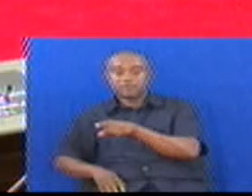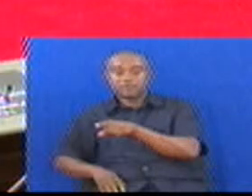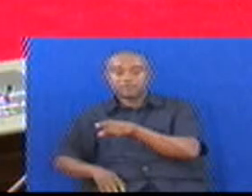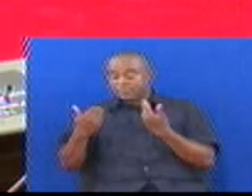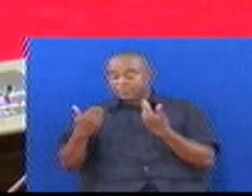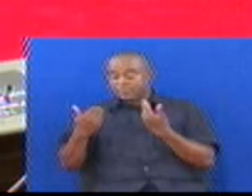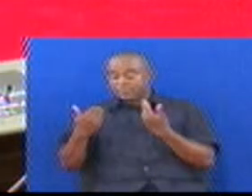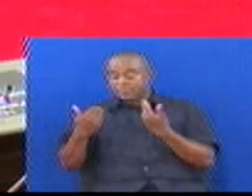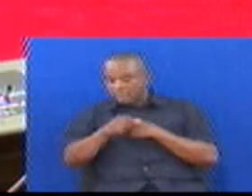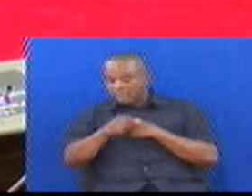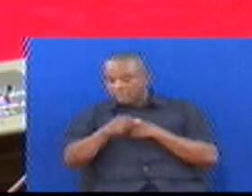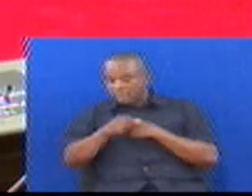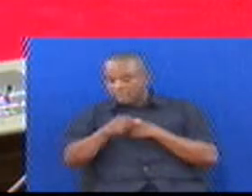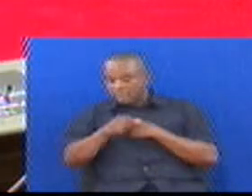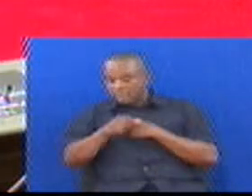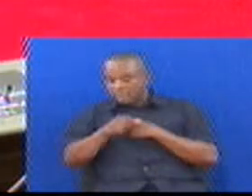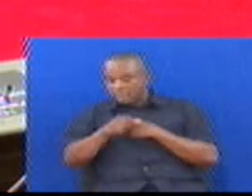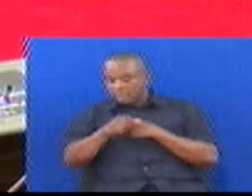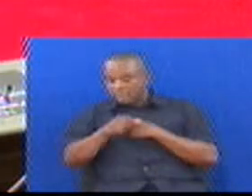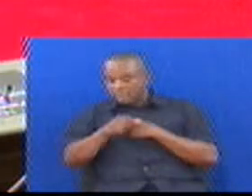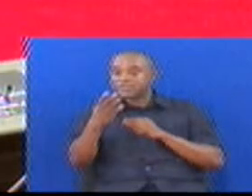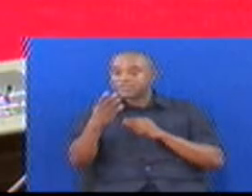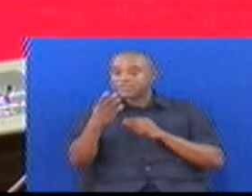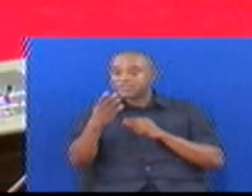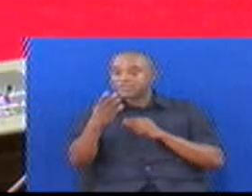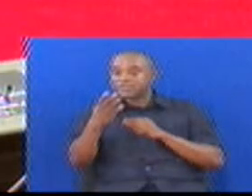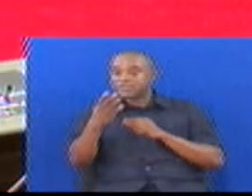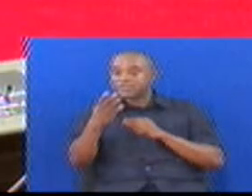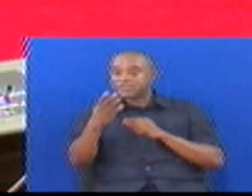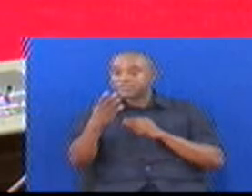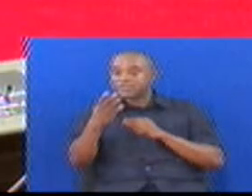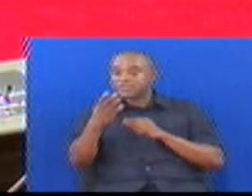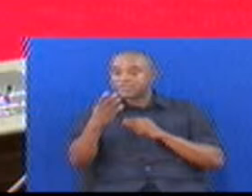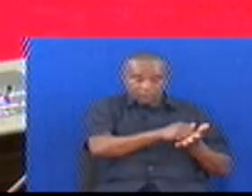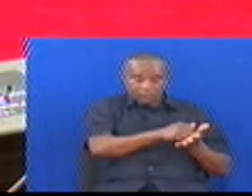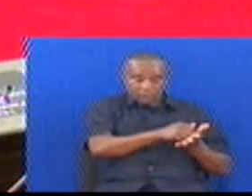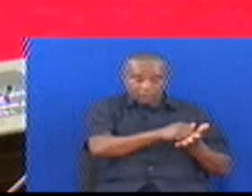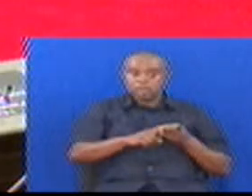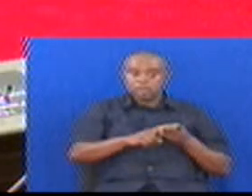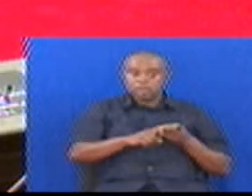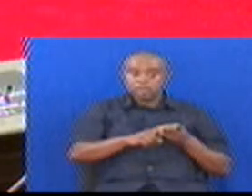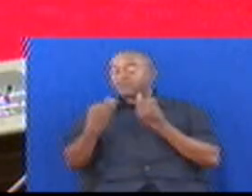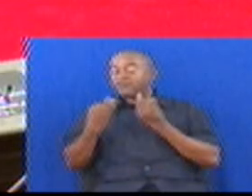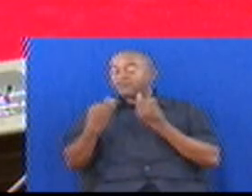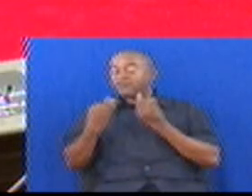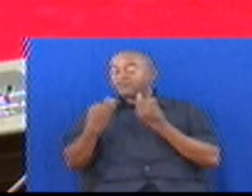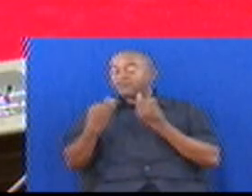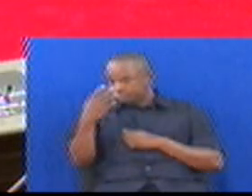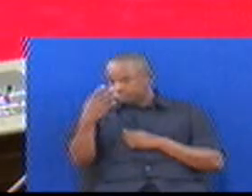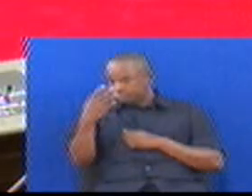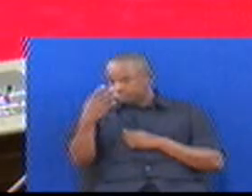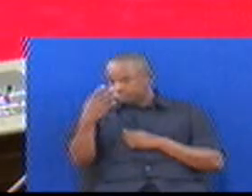9,785 kwenye halmashauri 159 Tanzania bara, na kaya